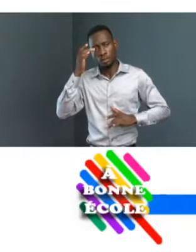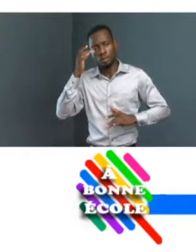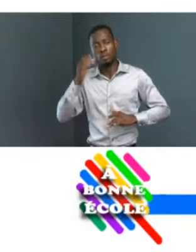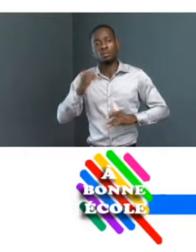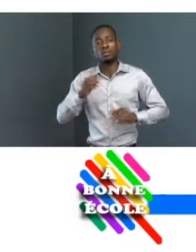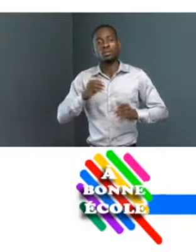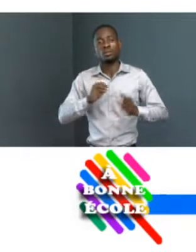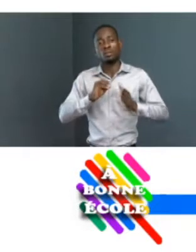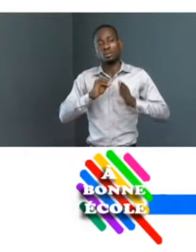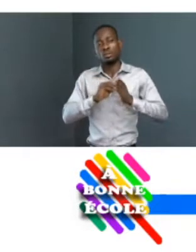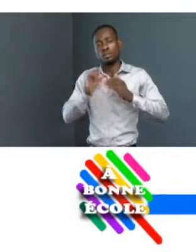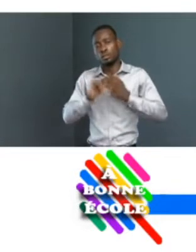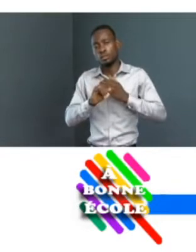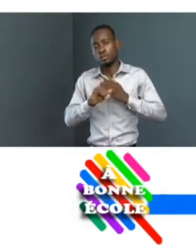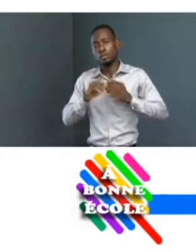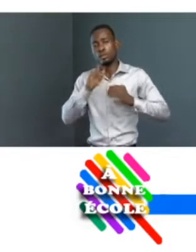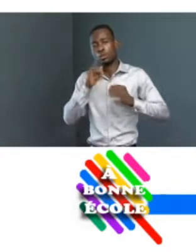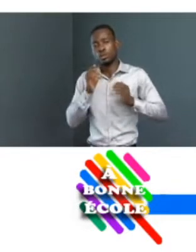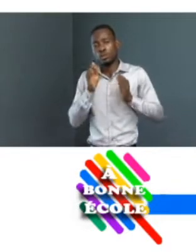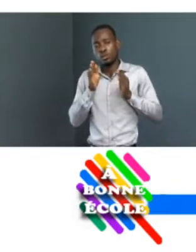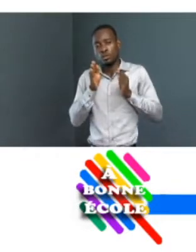les objets sont rapprochés,